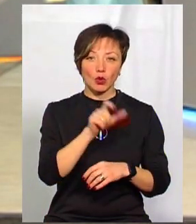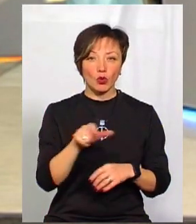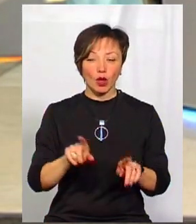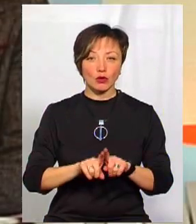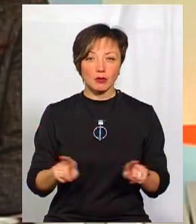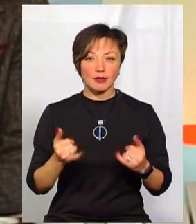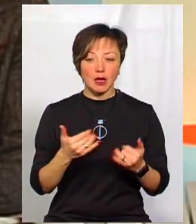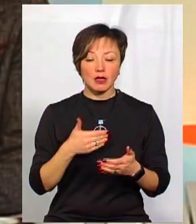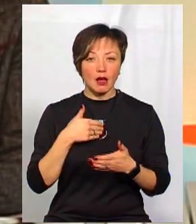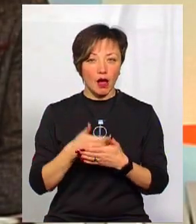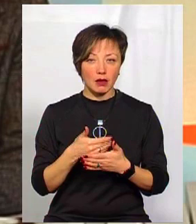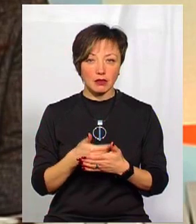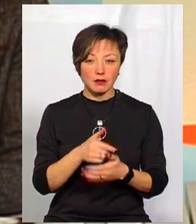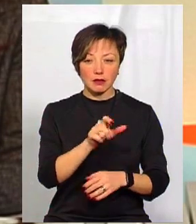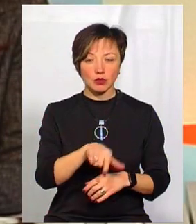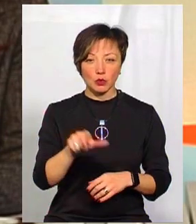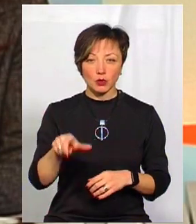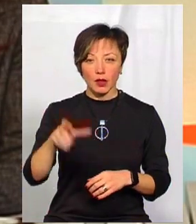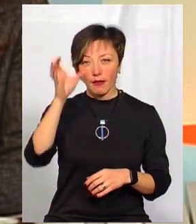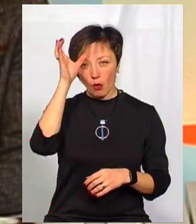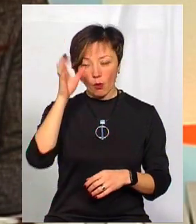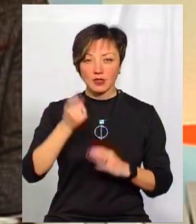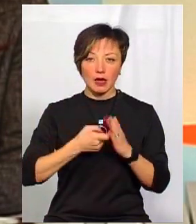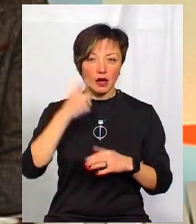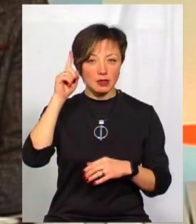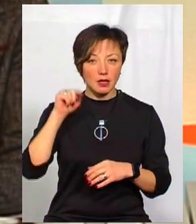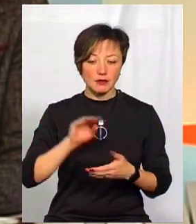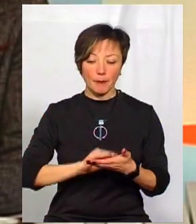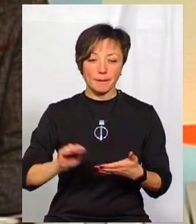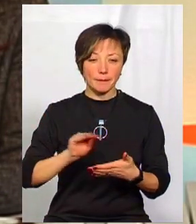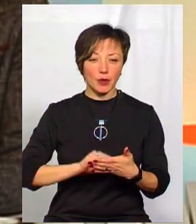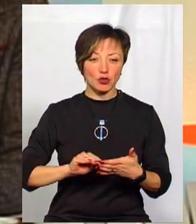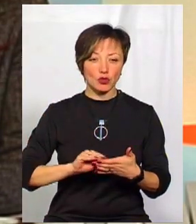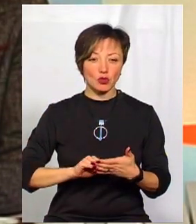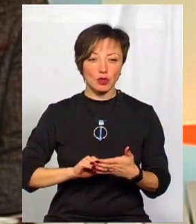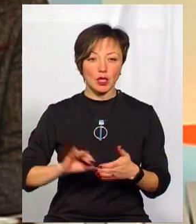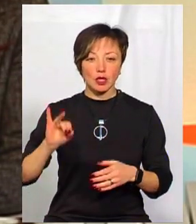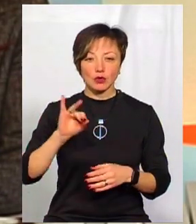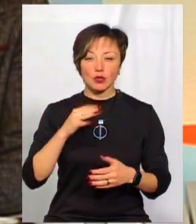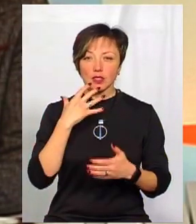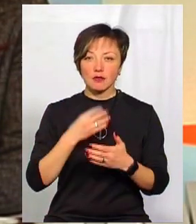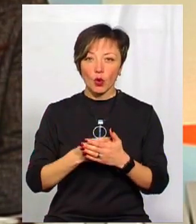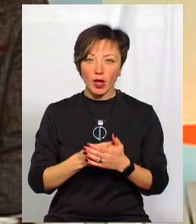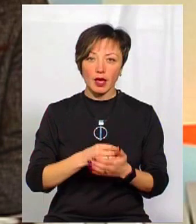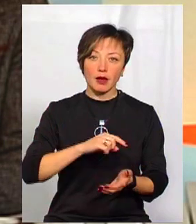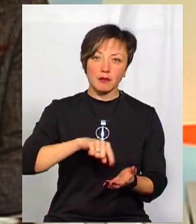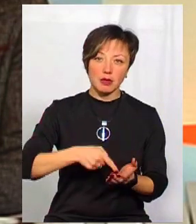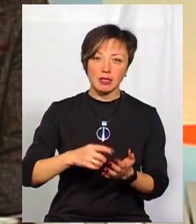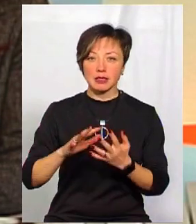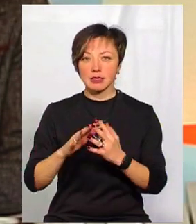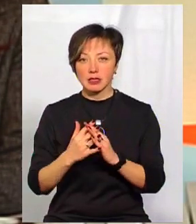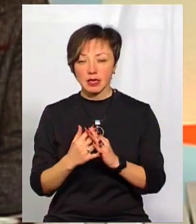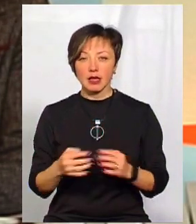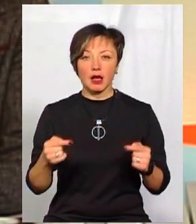зараз активізувалися люди. Науковці, краєзнавці пишуть історії своїх населених пунктів